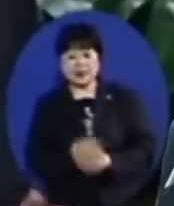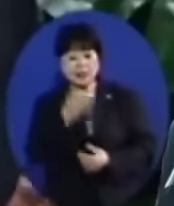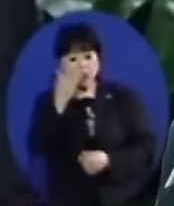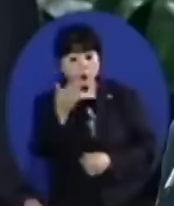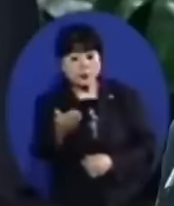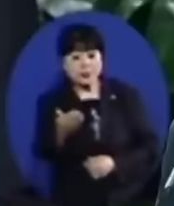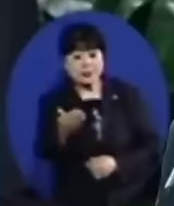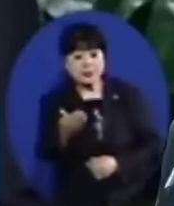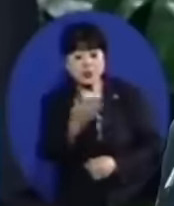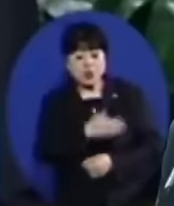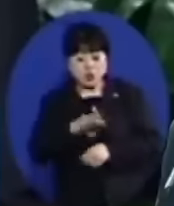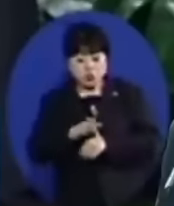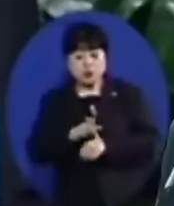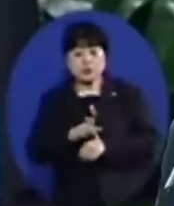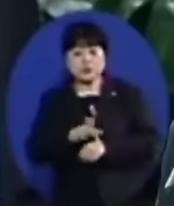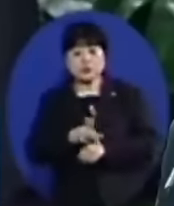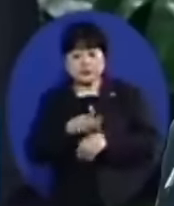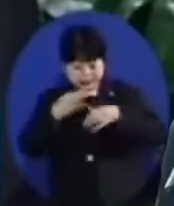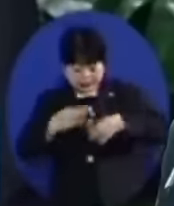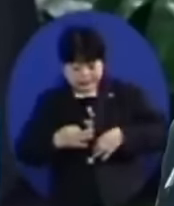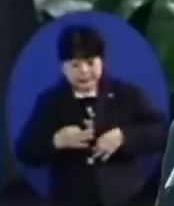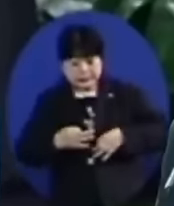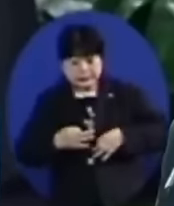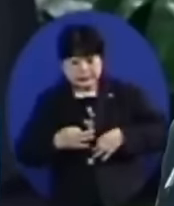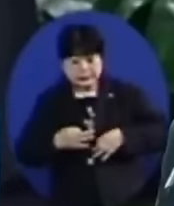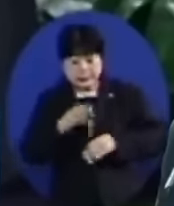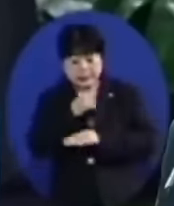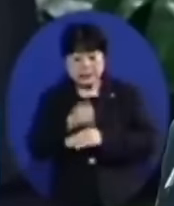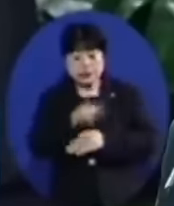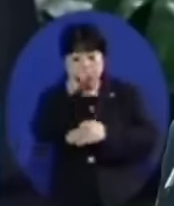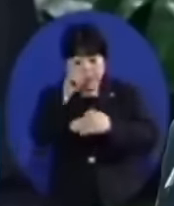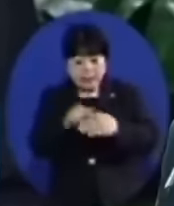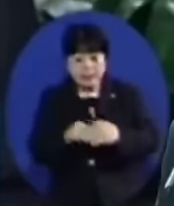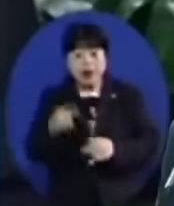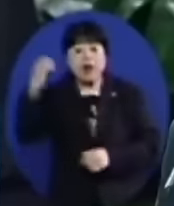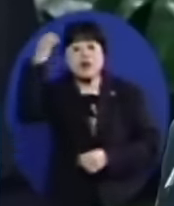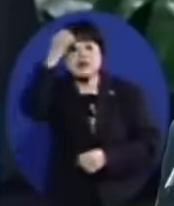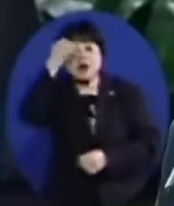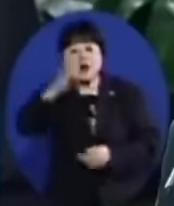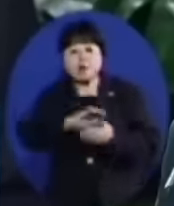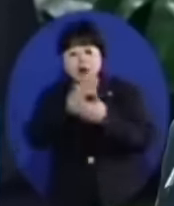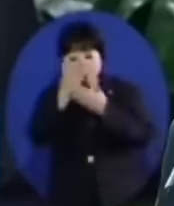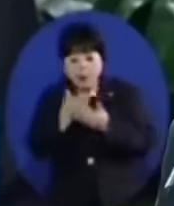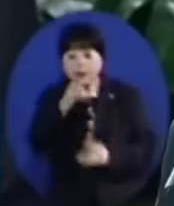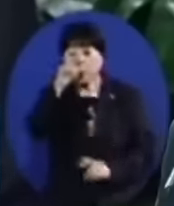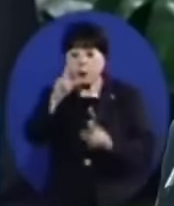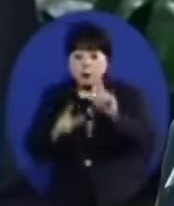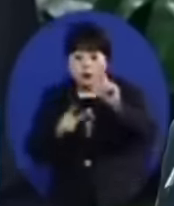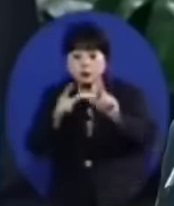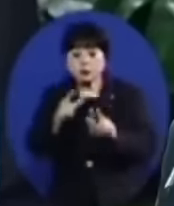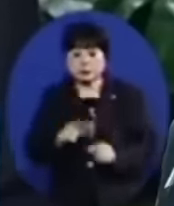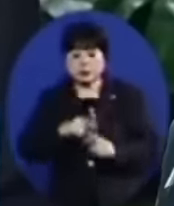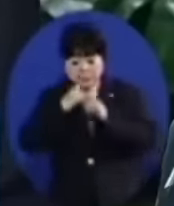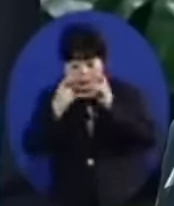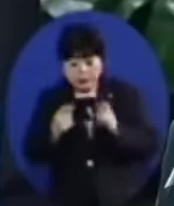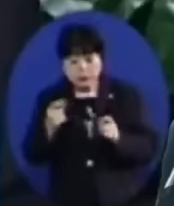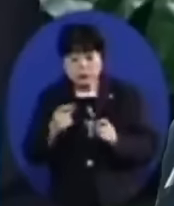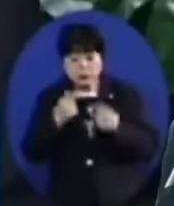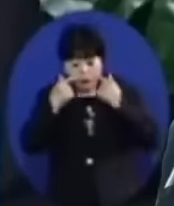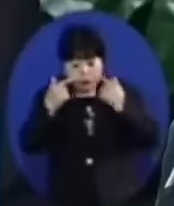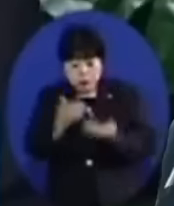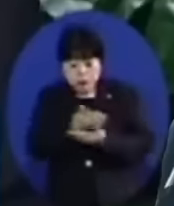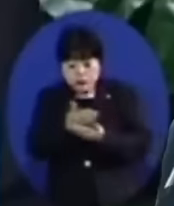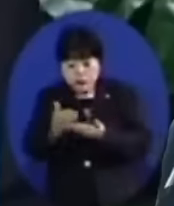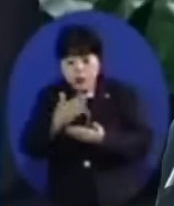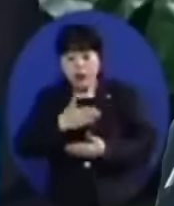여러분은 육신의 여러분 자신과 그리스도 안에서 변화된 여러분 자신을 분명히 알고